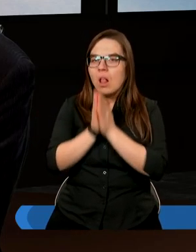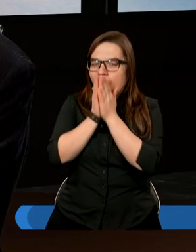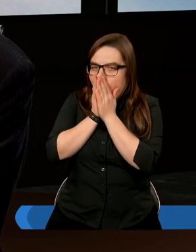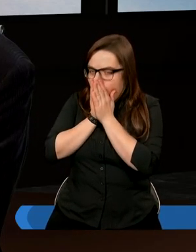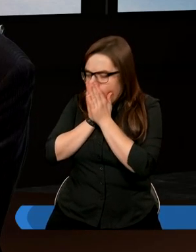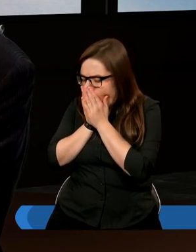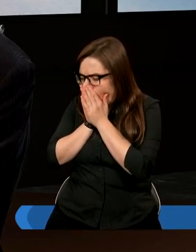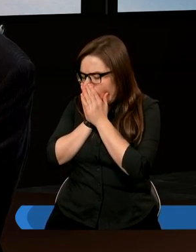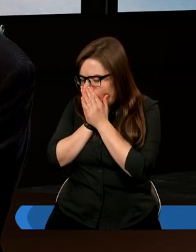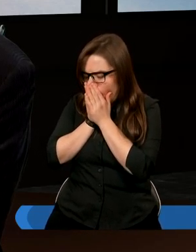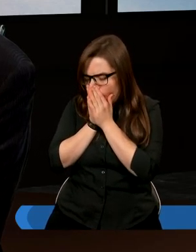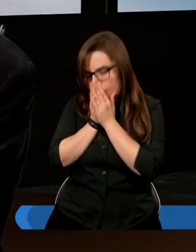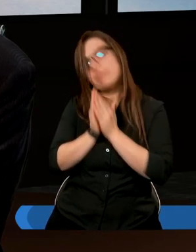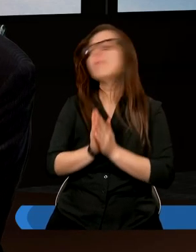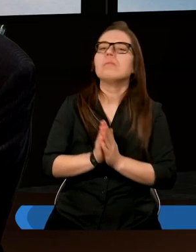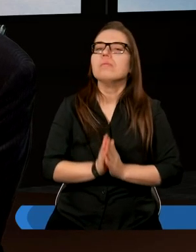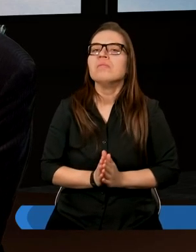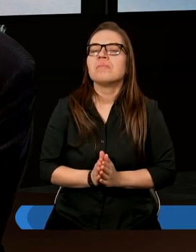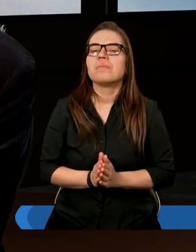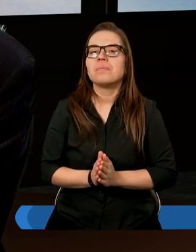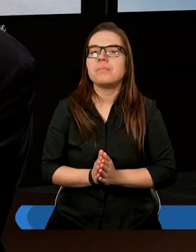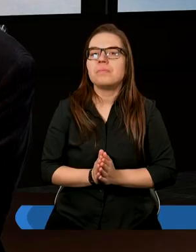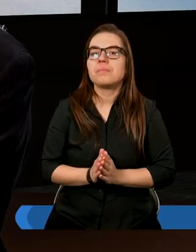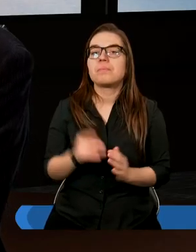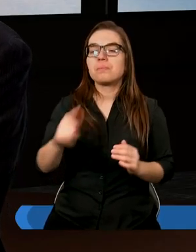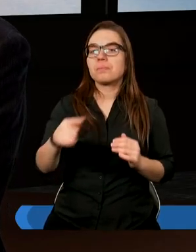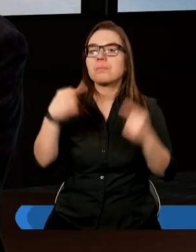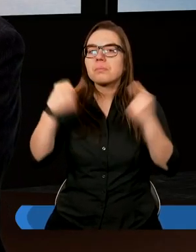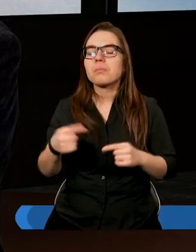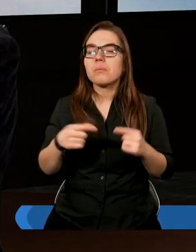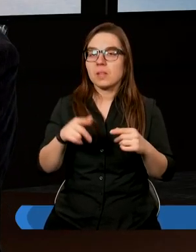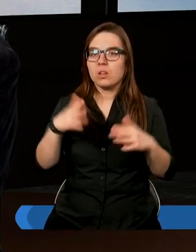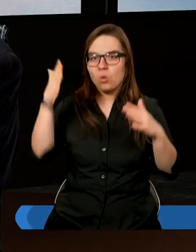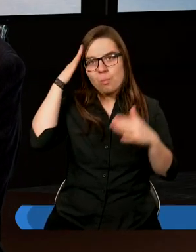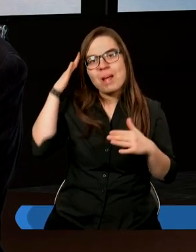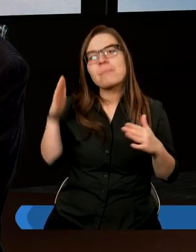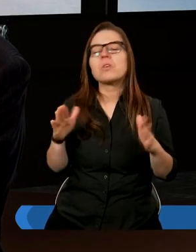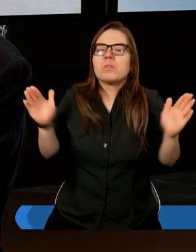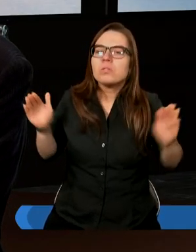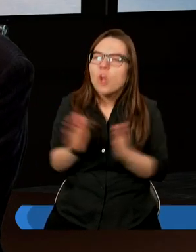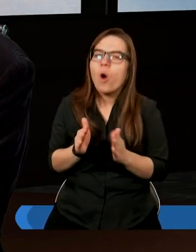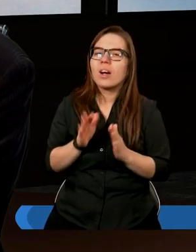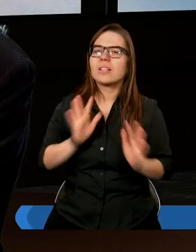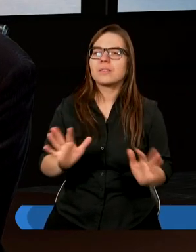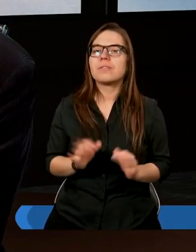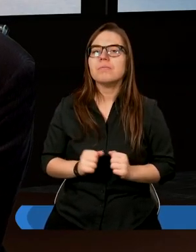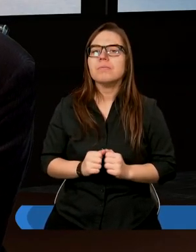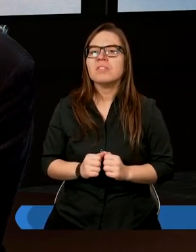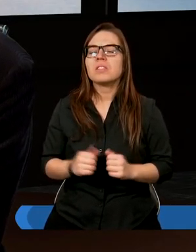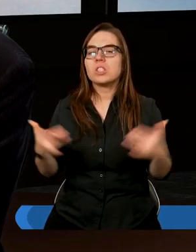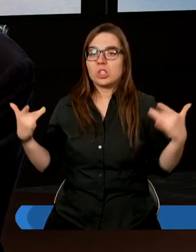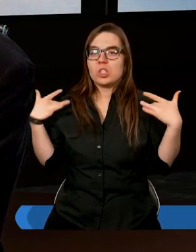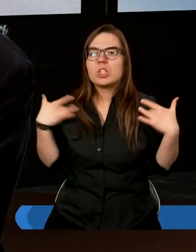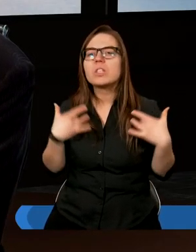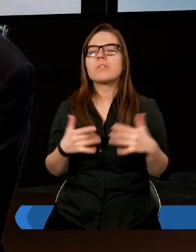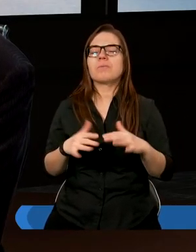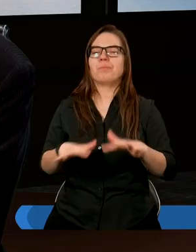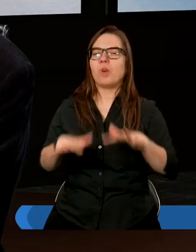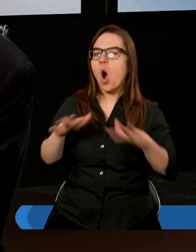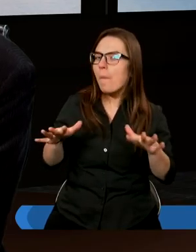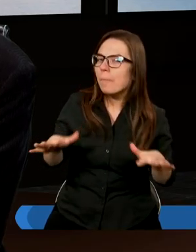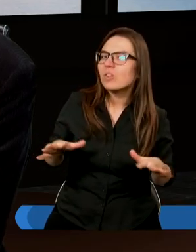wiersz dwunasty. Umiem się ograniczyć, umiem też żyć w